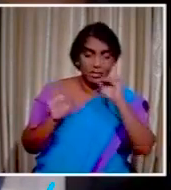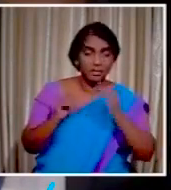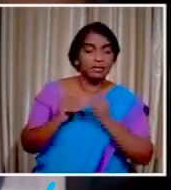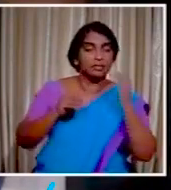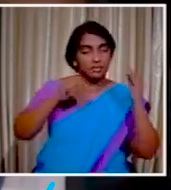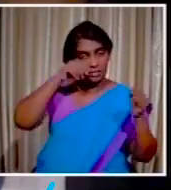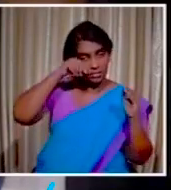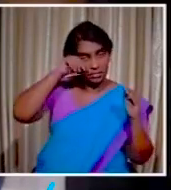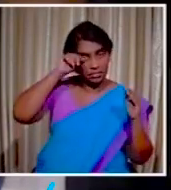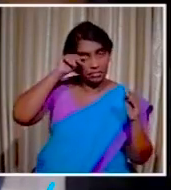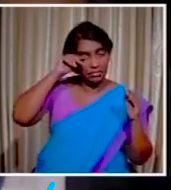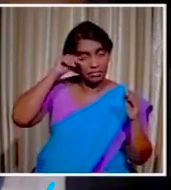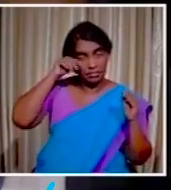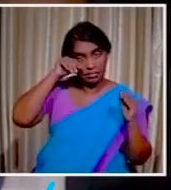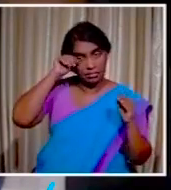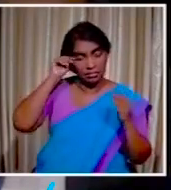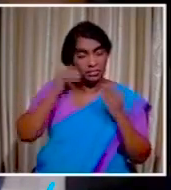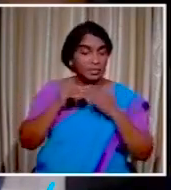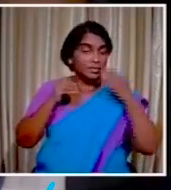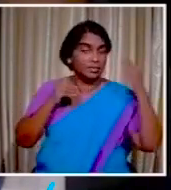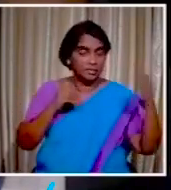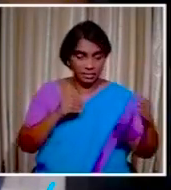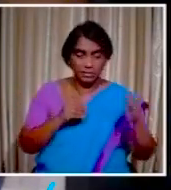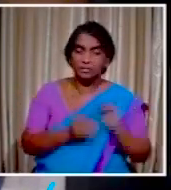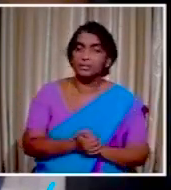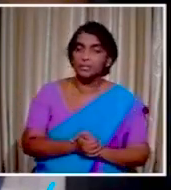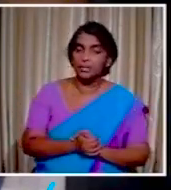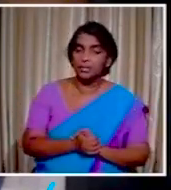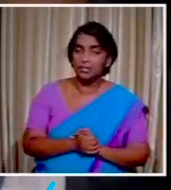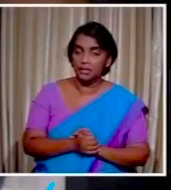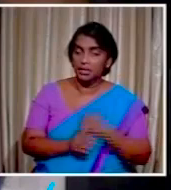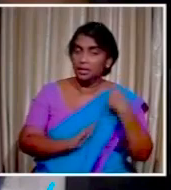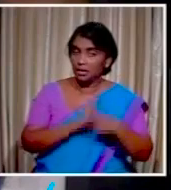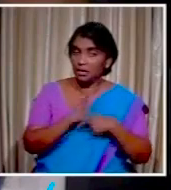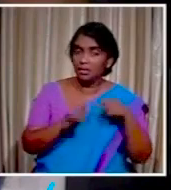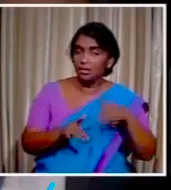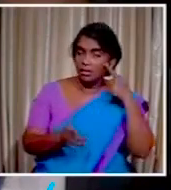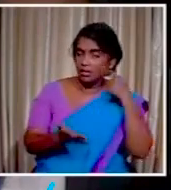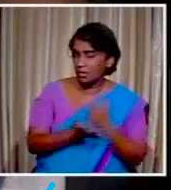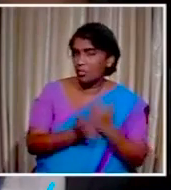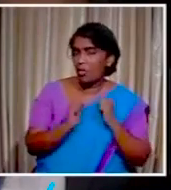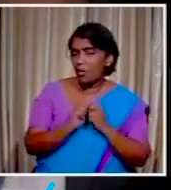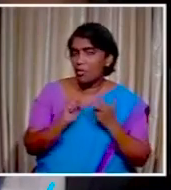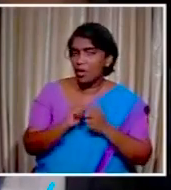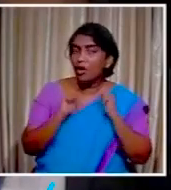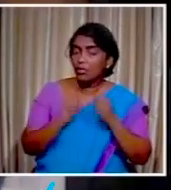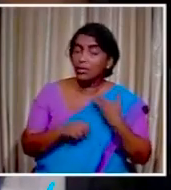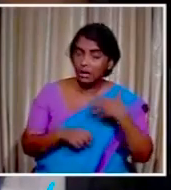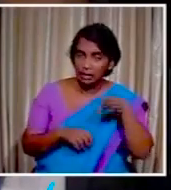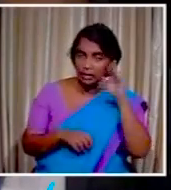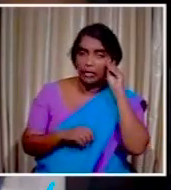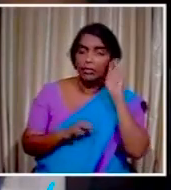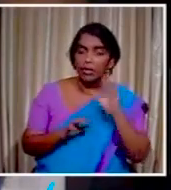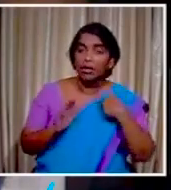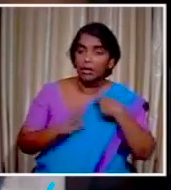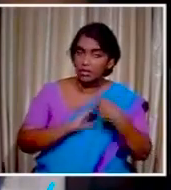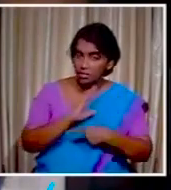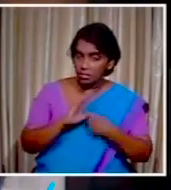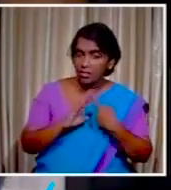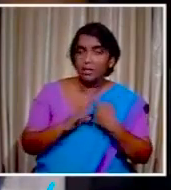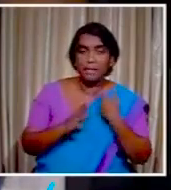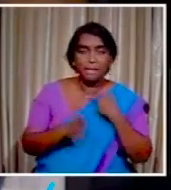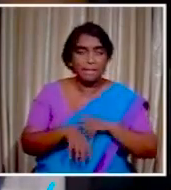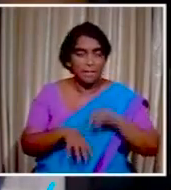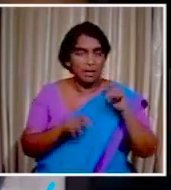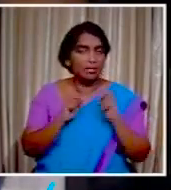ගෙනියන්න. තව එහාට ගෙනියන්න. මේ අපි රටේ අද තියෙන අභියෝග අපි තේරුම් ගන්න ඕන. අද අපේ රටේ තියෙන අභියෝග වලට